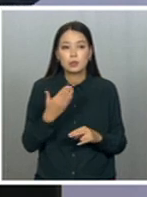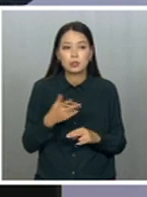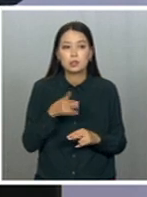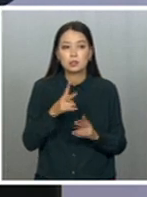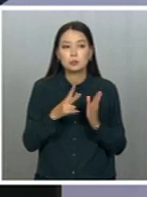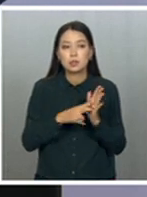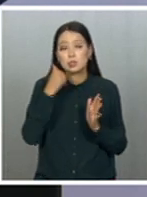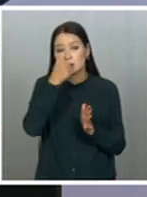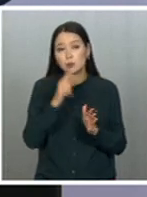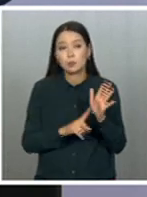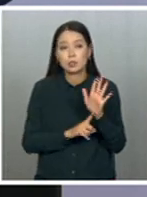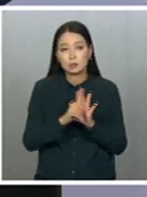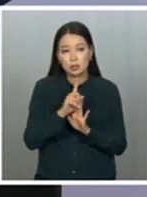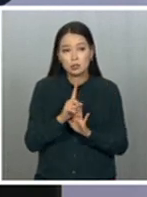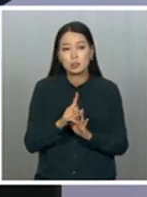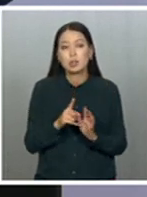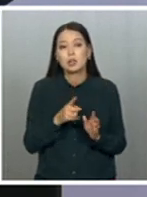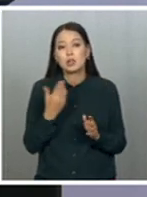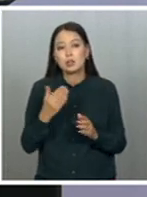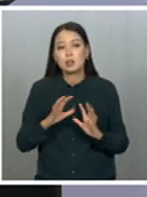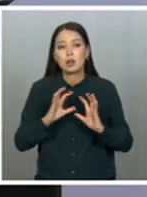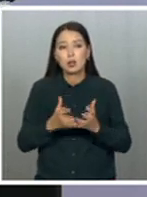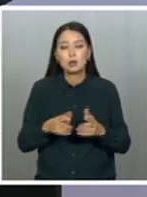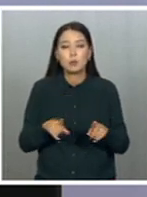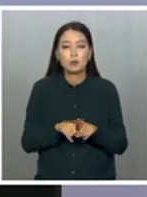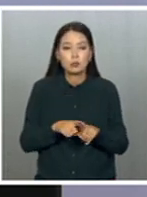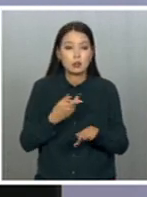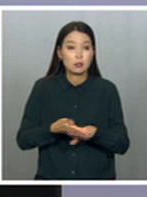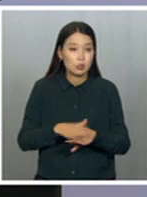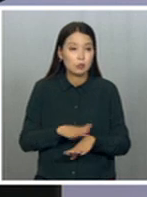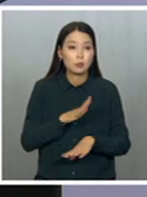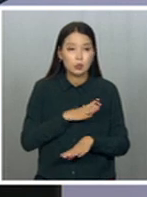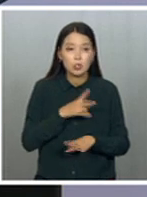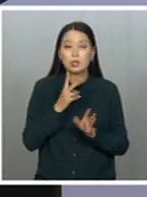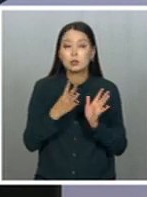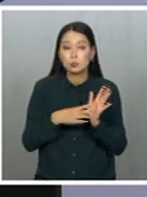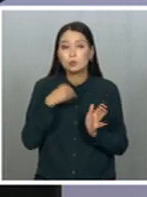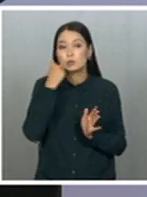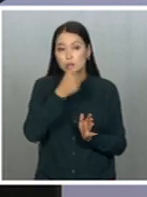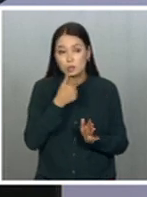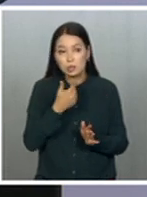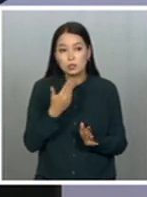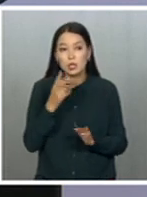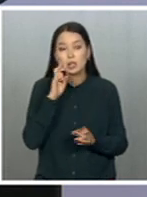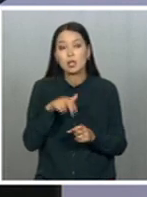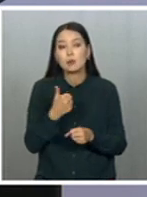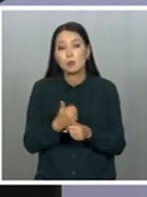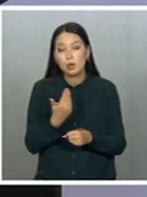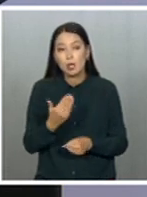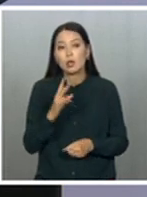2008 жылдан бастап жер жаһанда әлемдік дағдарыс орын алған болатын. 2009 жылы елбасымыз Нұрсұлтан